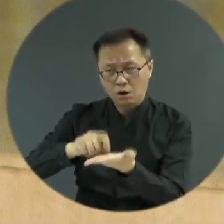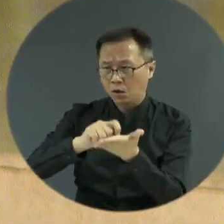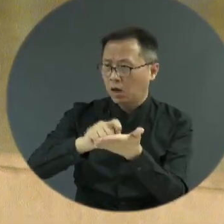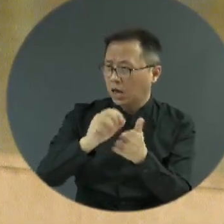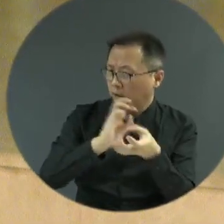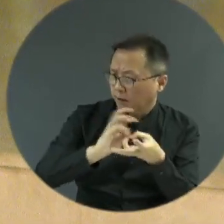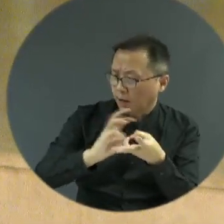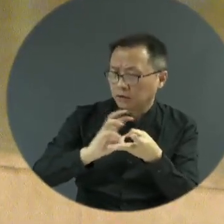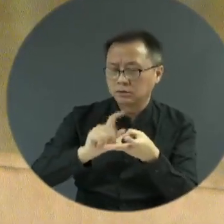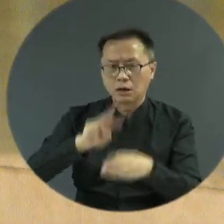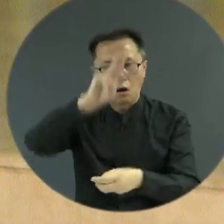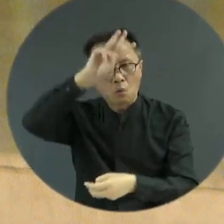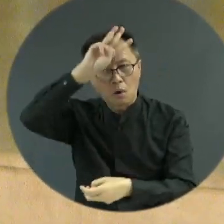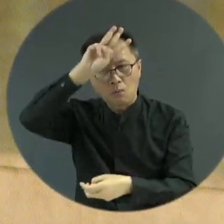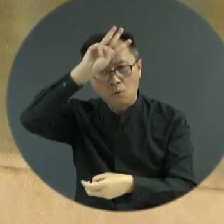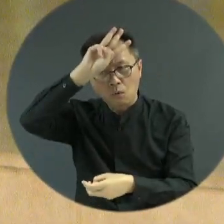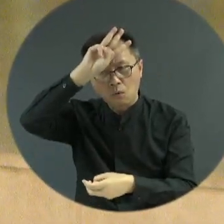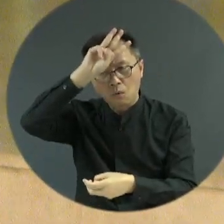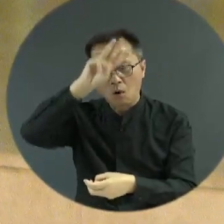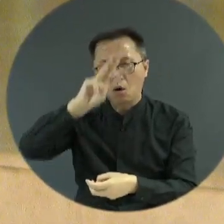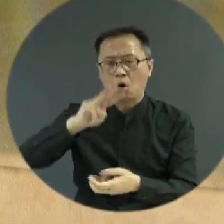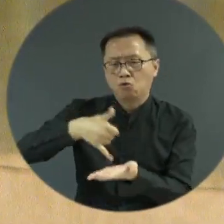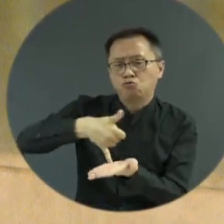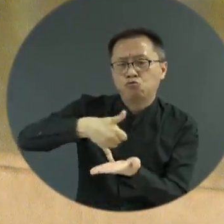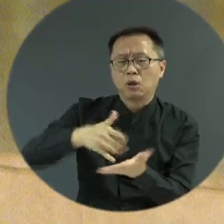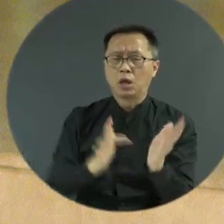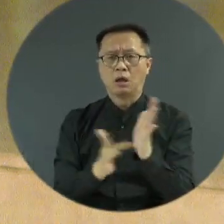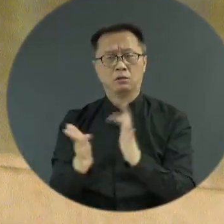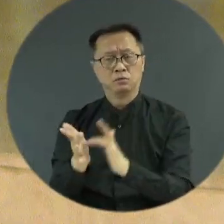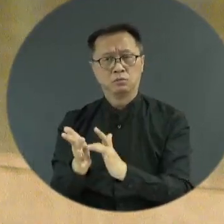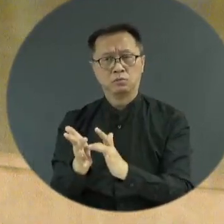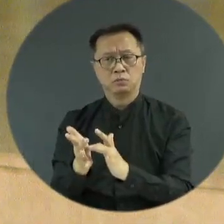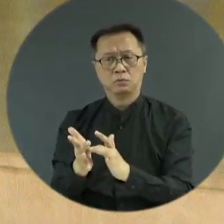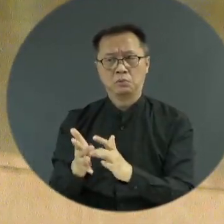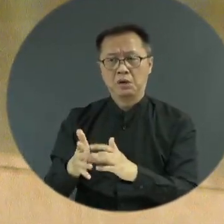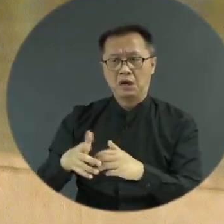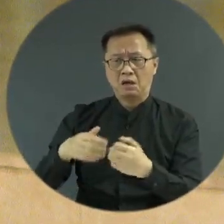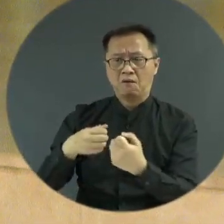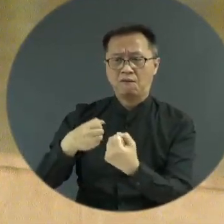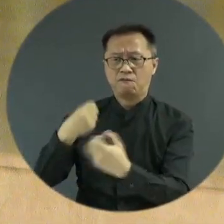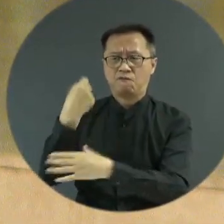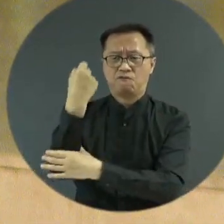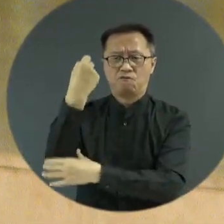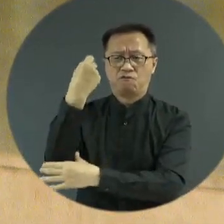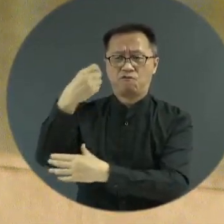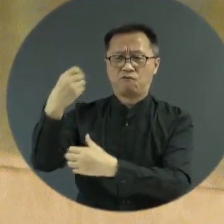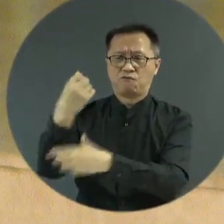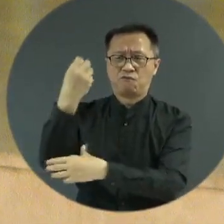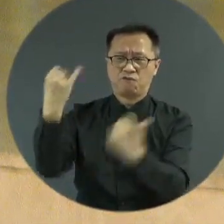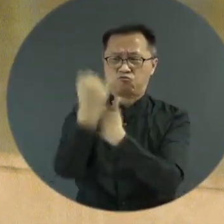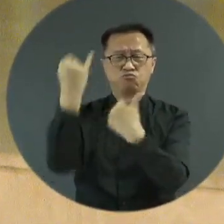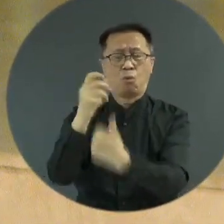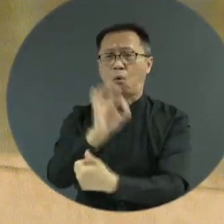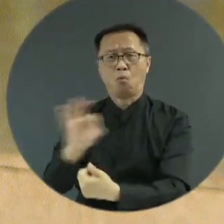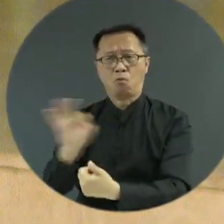一位温和无助的耶稣，他没有任何的反抗，几乎呢他自动地将自